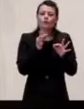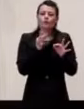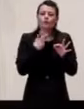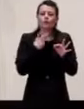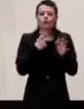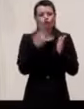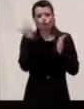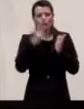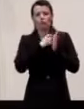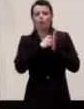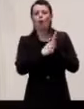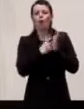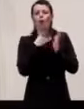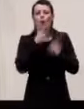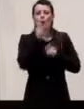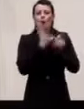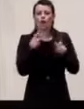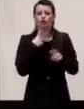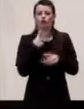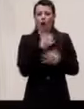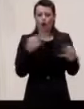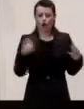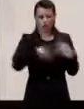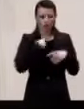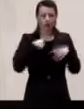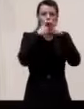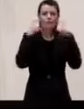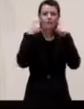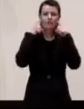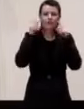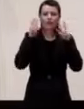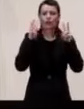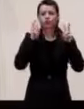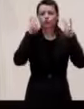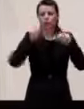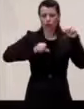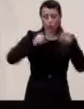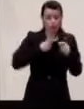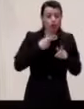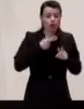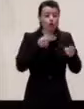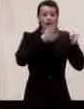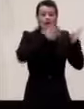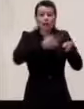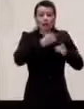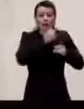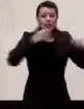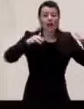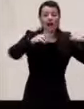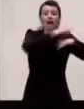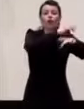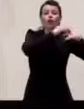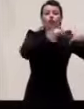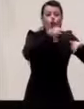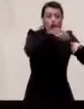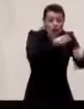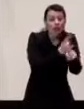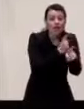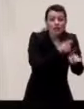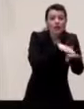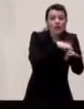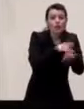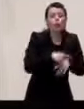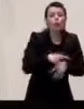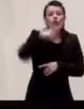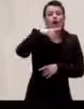il personale ordinario con la mascherina chirurgica, sia nei reparti dove c'è l'aerosole, che quindi deve esserci un FFP2 e così via, cioè